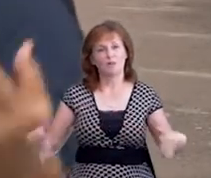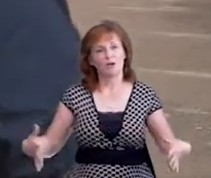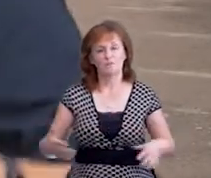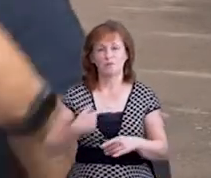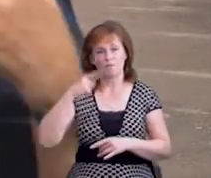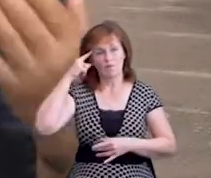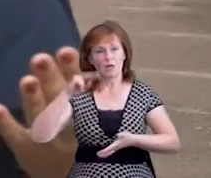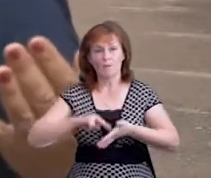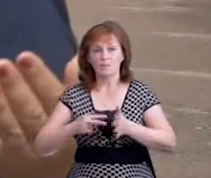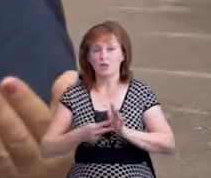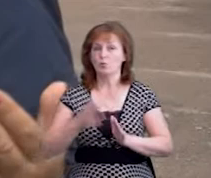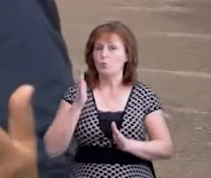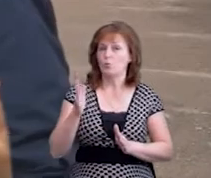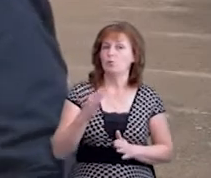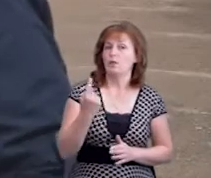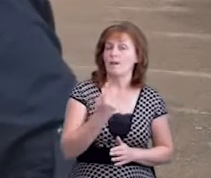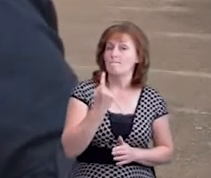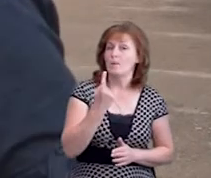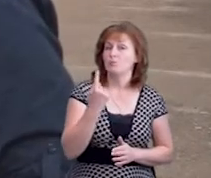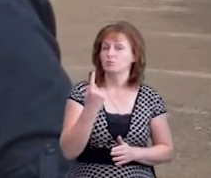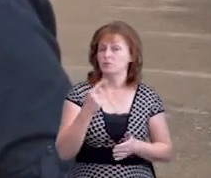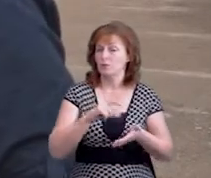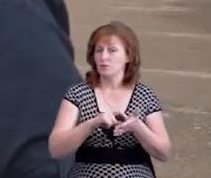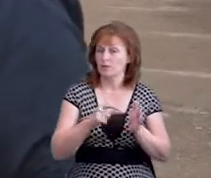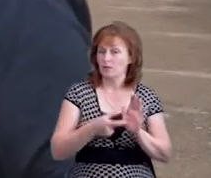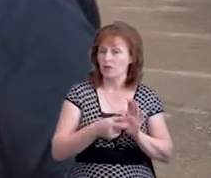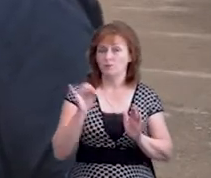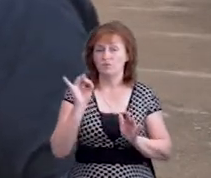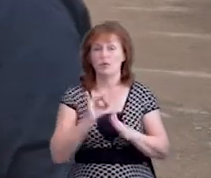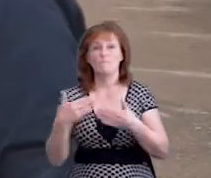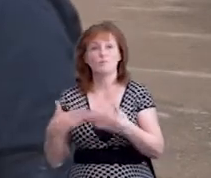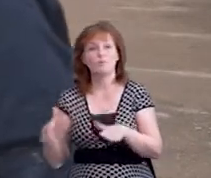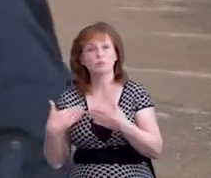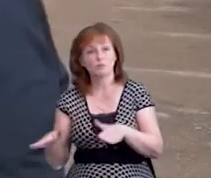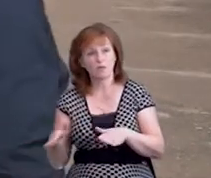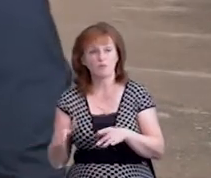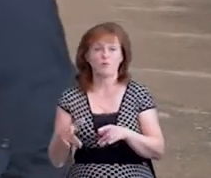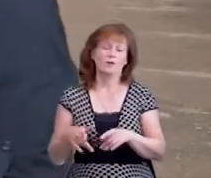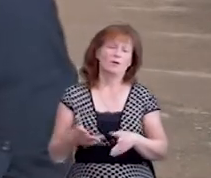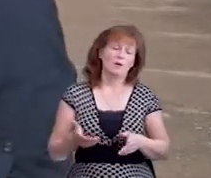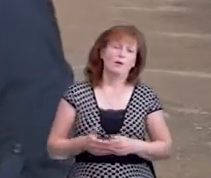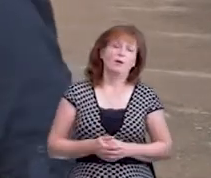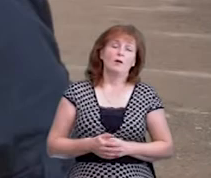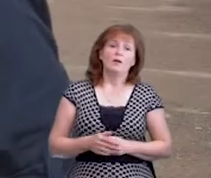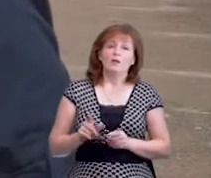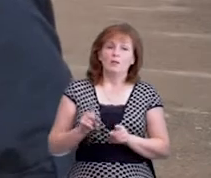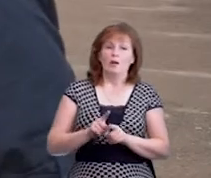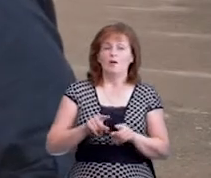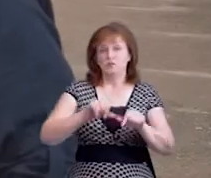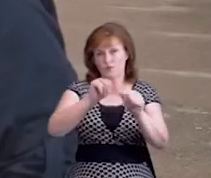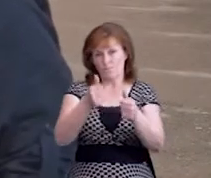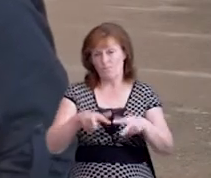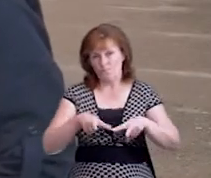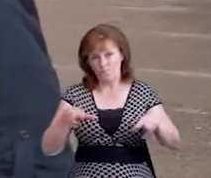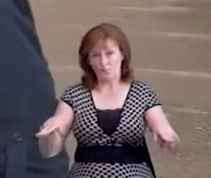буде для перших і для випускних класів. І, звичайно ж, в такому режимі, як ми проводили випускний вечір, щоб